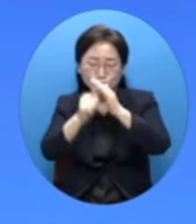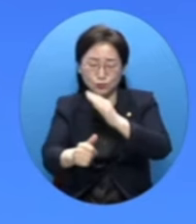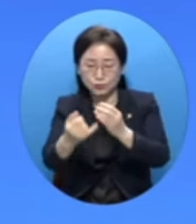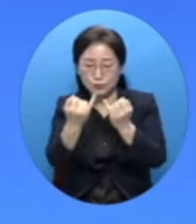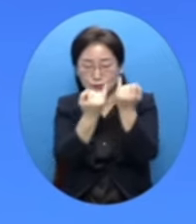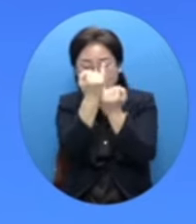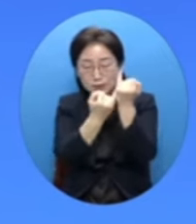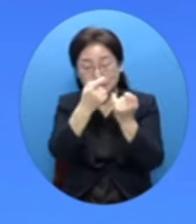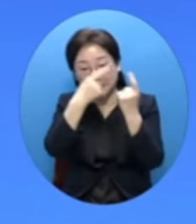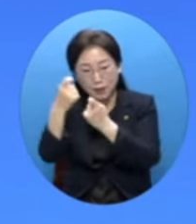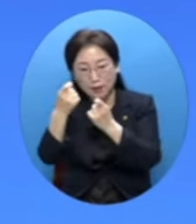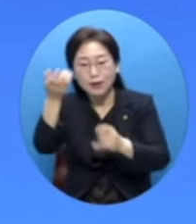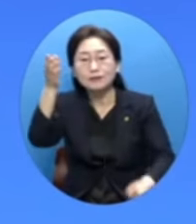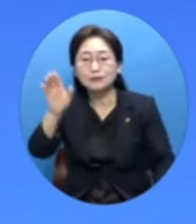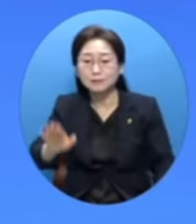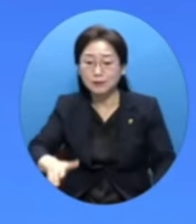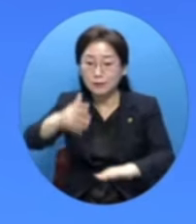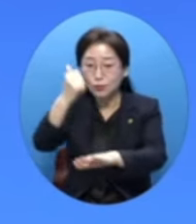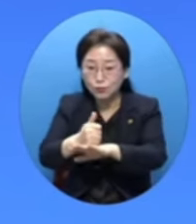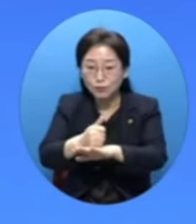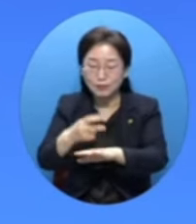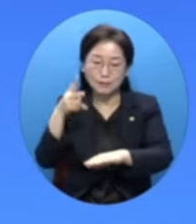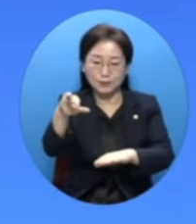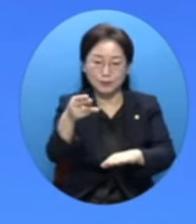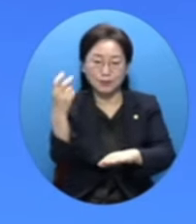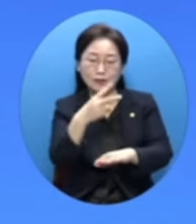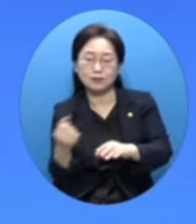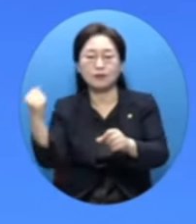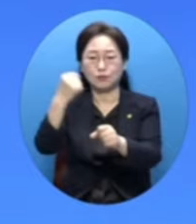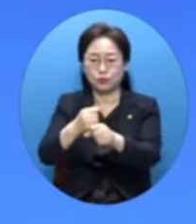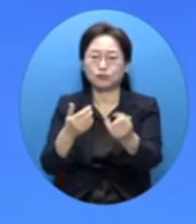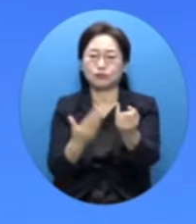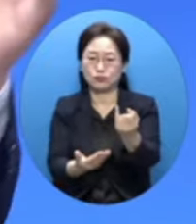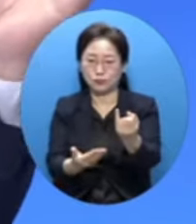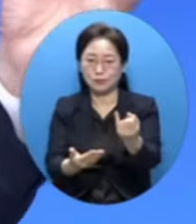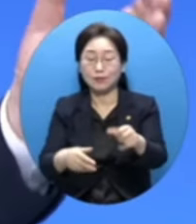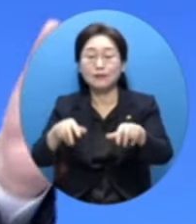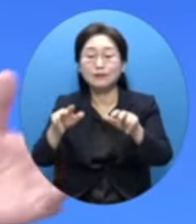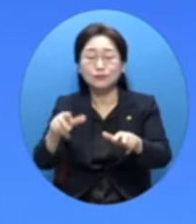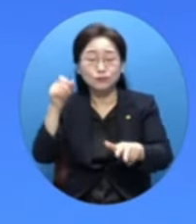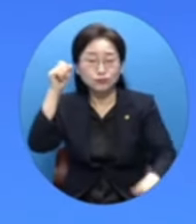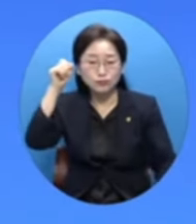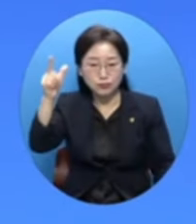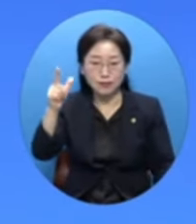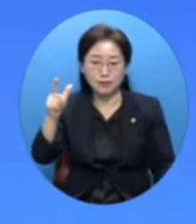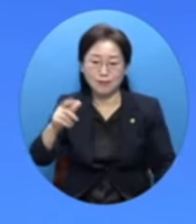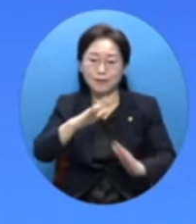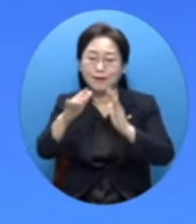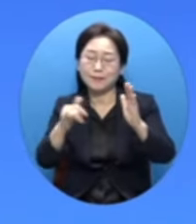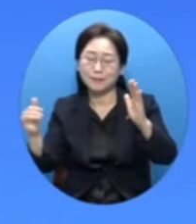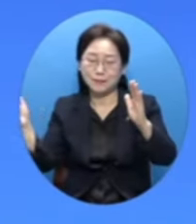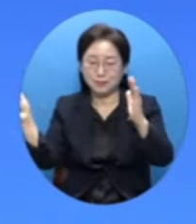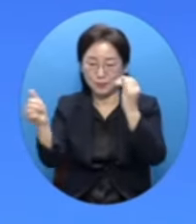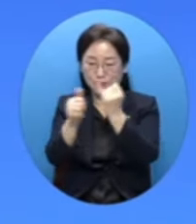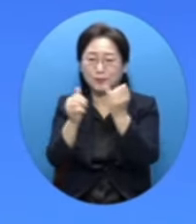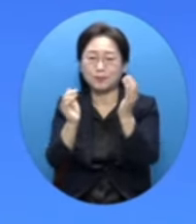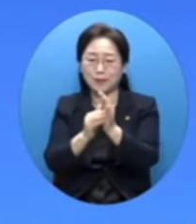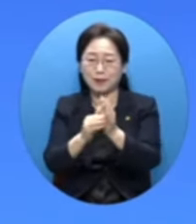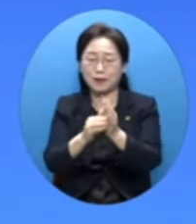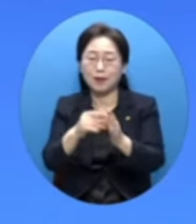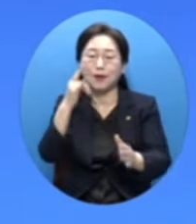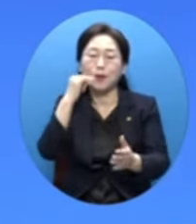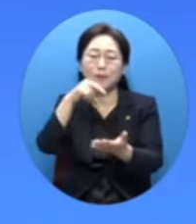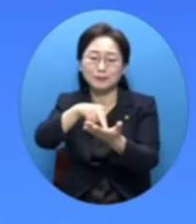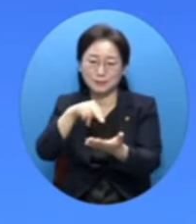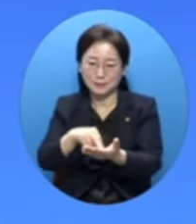없었지만 하나님이 그를 결국 회복시켜주고 돌아나오게 해주셔서 이렇게 지금 훌륭한 가정을 이루고 훌륭한 어머니로서 또